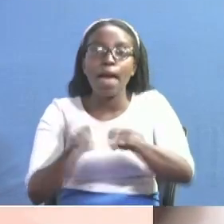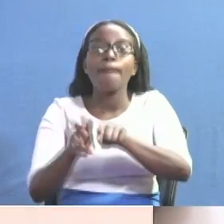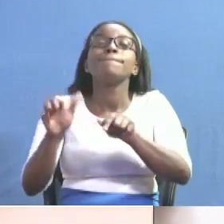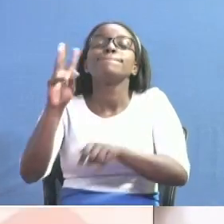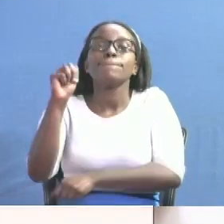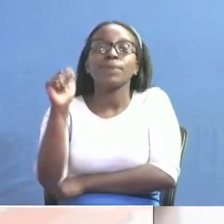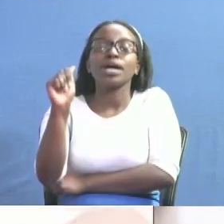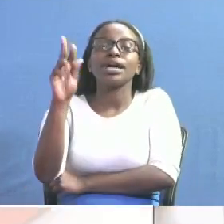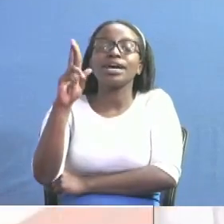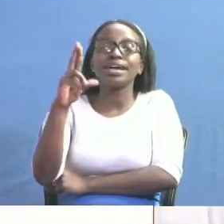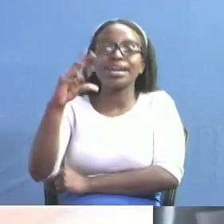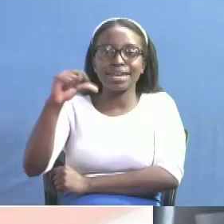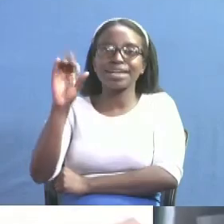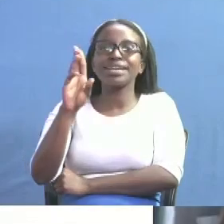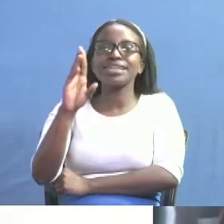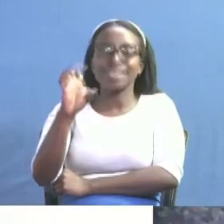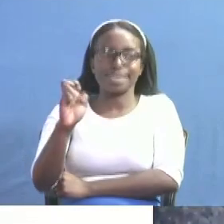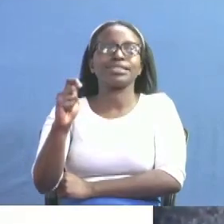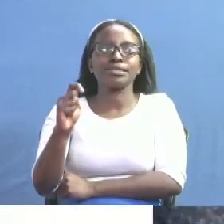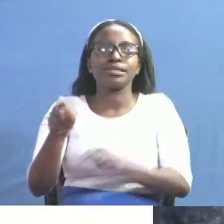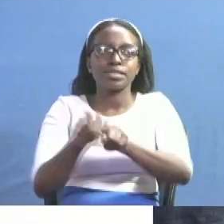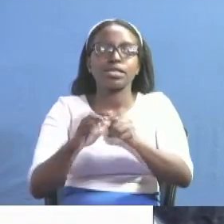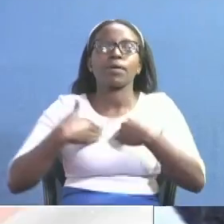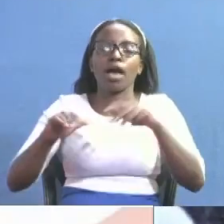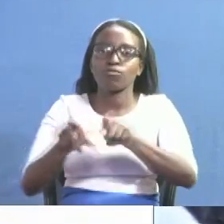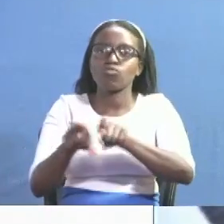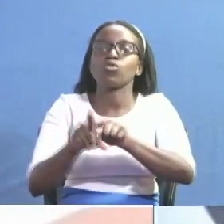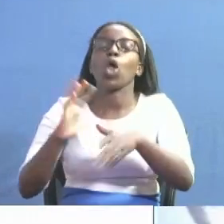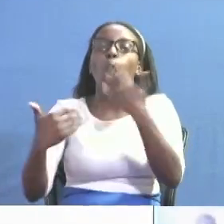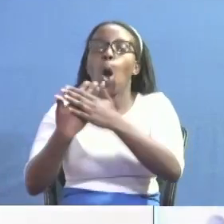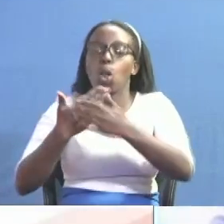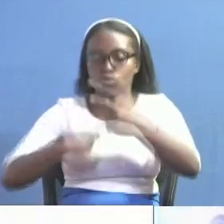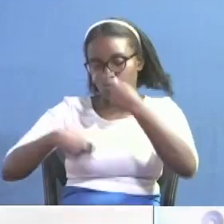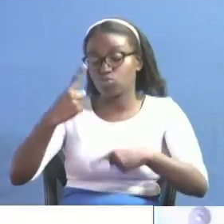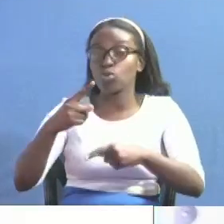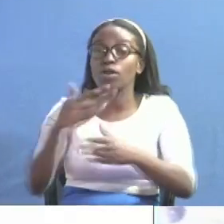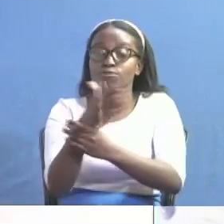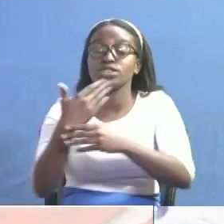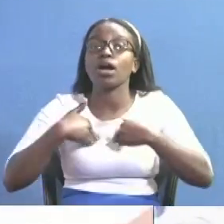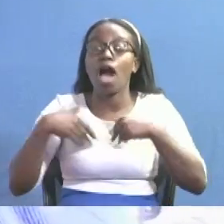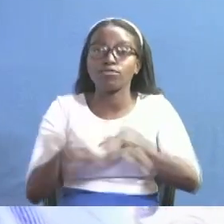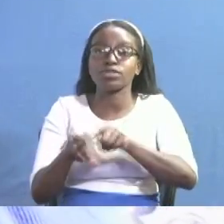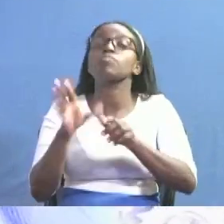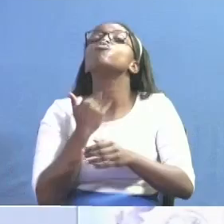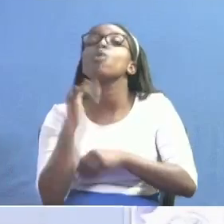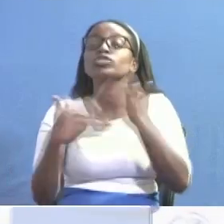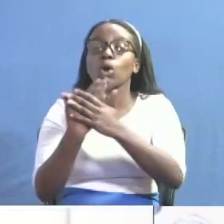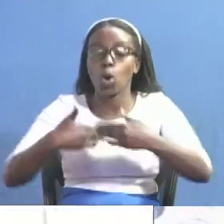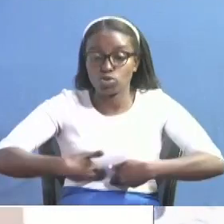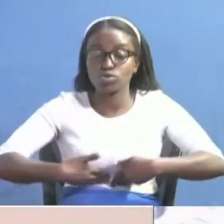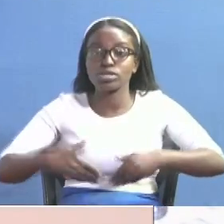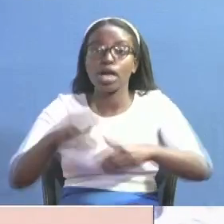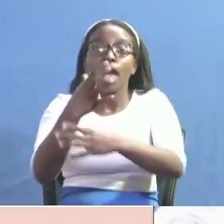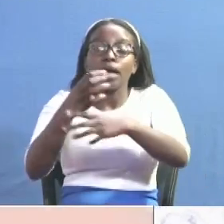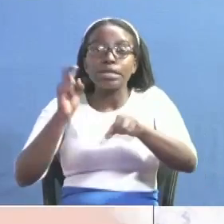kijana mjasiriamali ambaye ameweza kujiajiri kwa mafanikio kupitia ufugaji wa samaki, amewataka vijana wenzake kuzingatia ufugaji